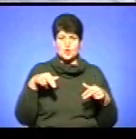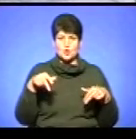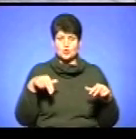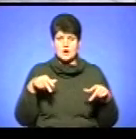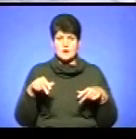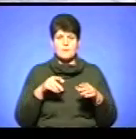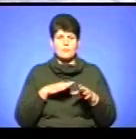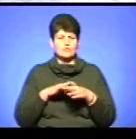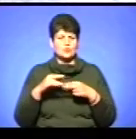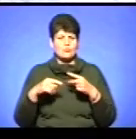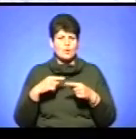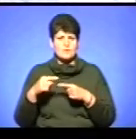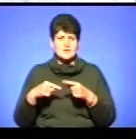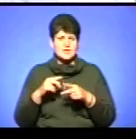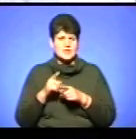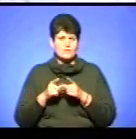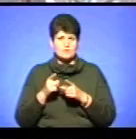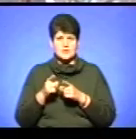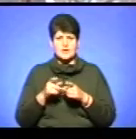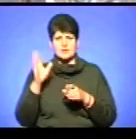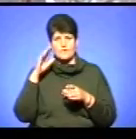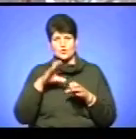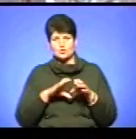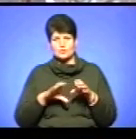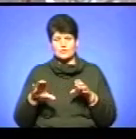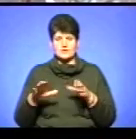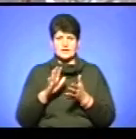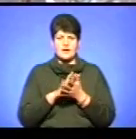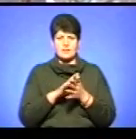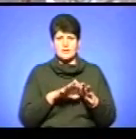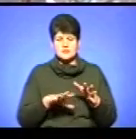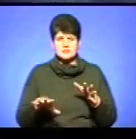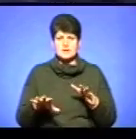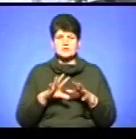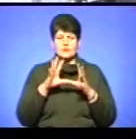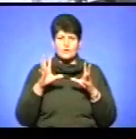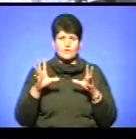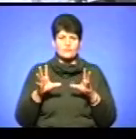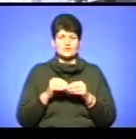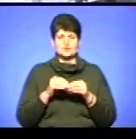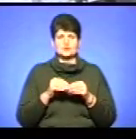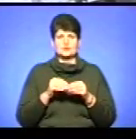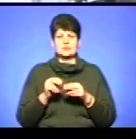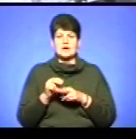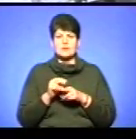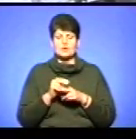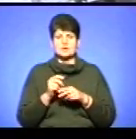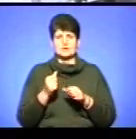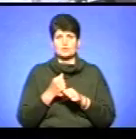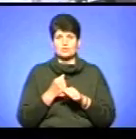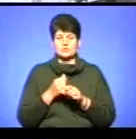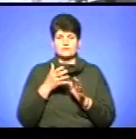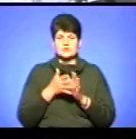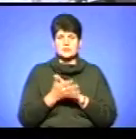замінили водопровід, відремонтували каналізаційну систему. Всього, за словами міського голови Тернополя Сергія Надала, на ремонтні роботи